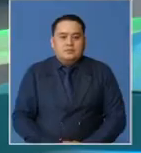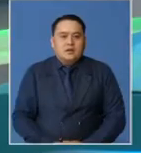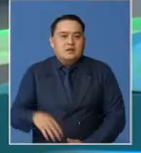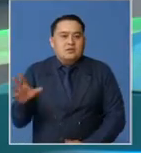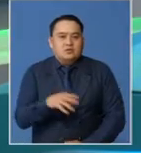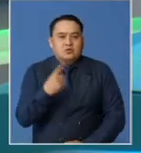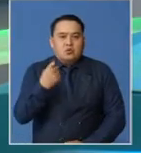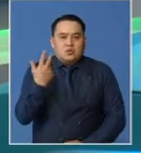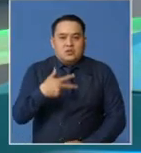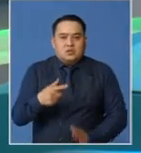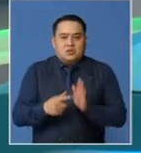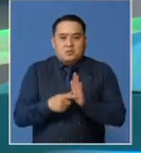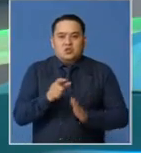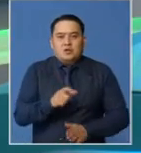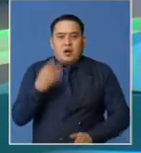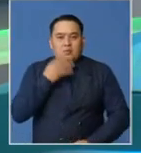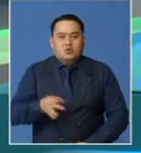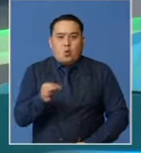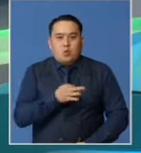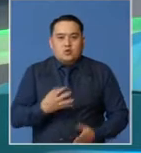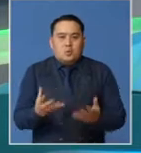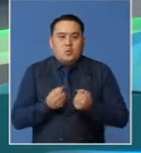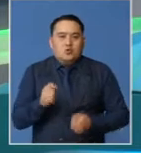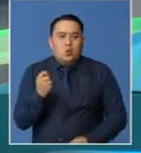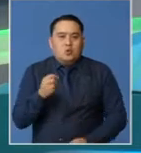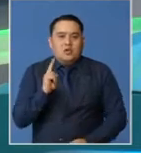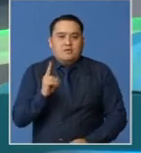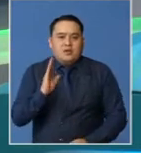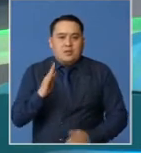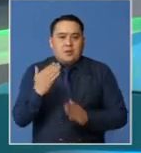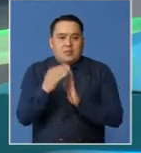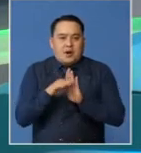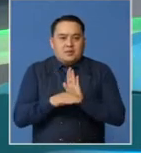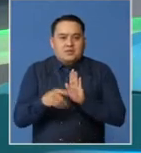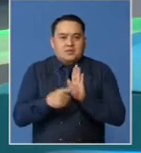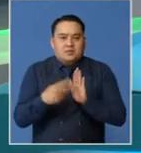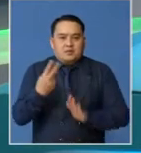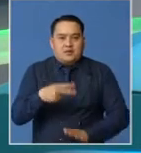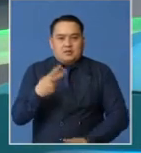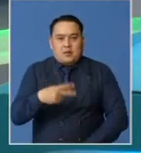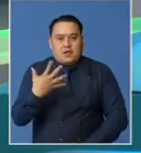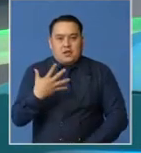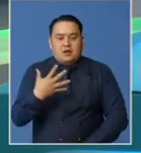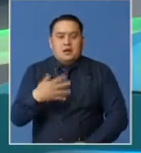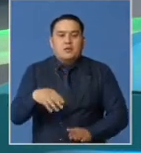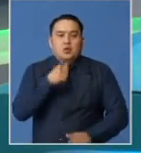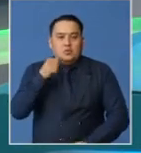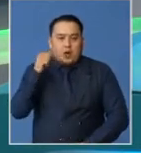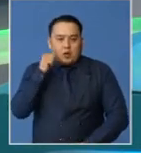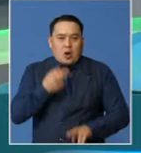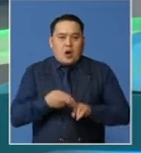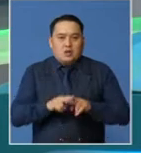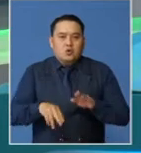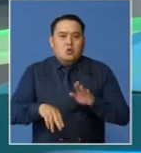Всего 137 человек по Алматинской области получили ключи от квартир по программе 7-20-25 в прошлом году.